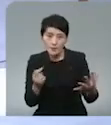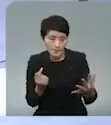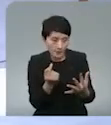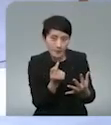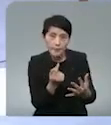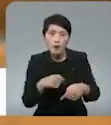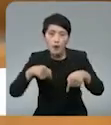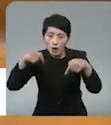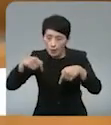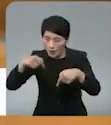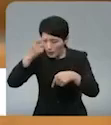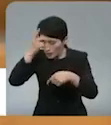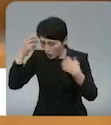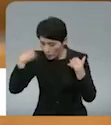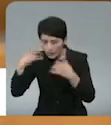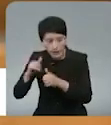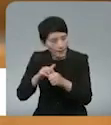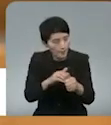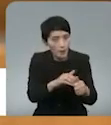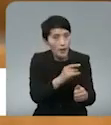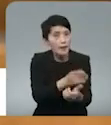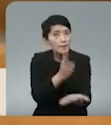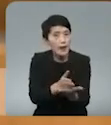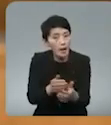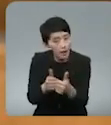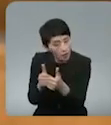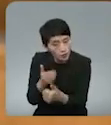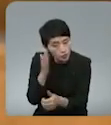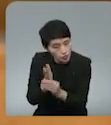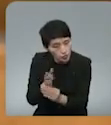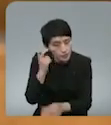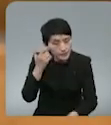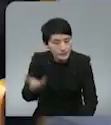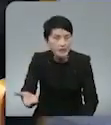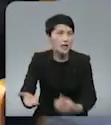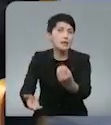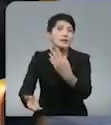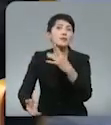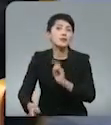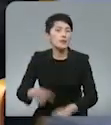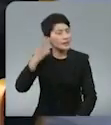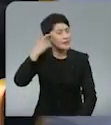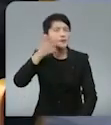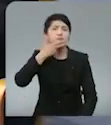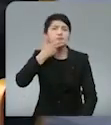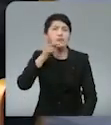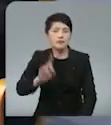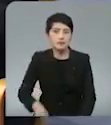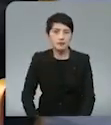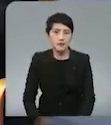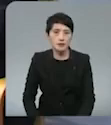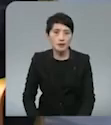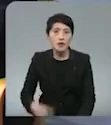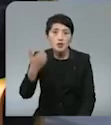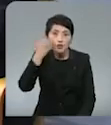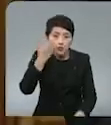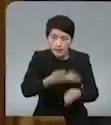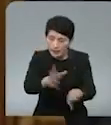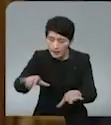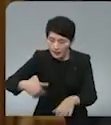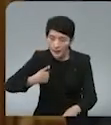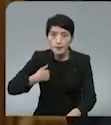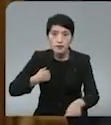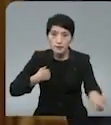la chine de manière harmonieuse sur la base de l'alliance sud-coréen noh américaine le président sud-coréen moo-jin l'a annoncé lors d'une conférence